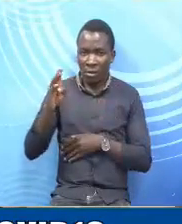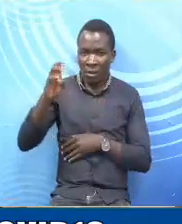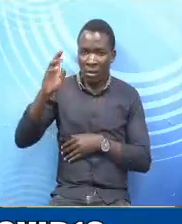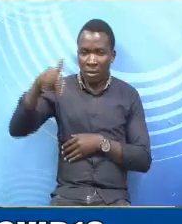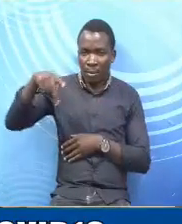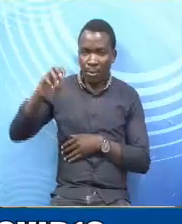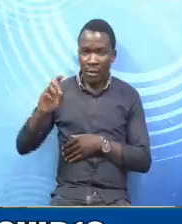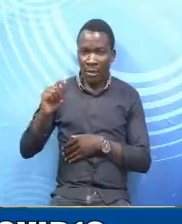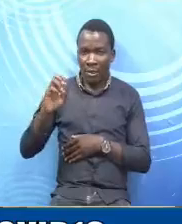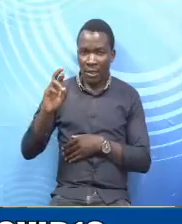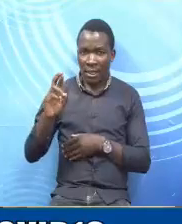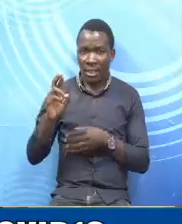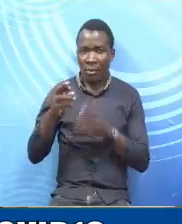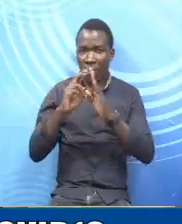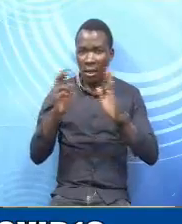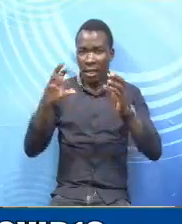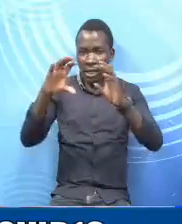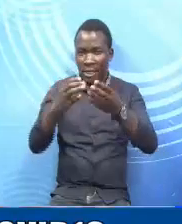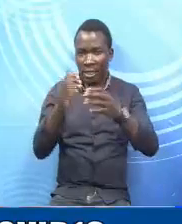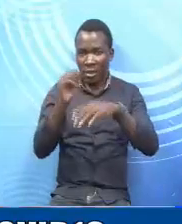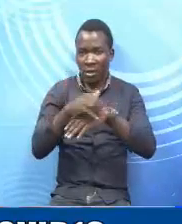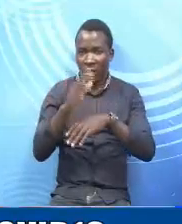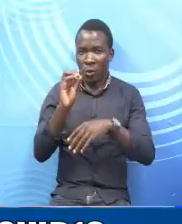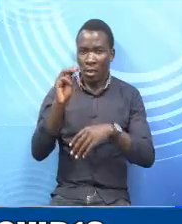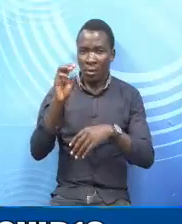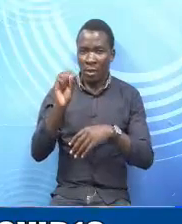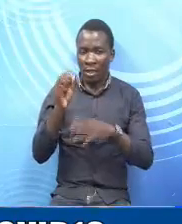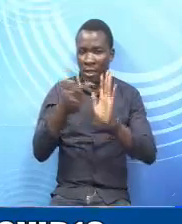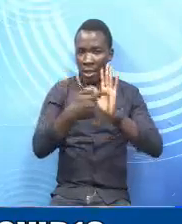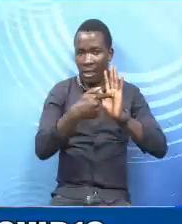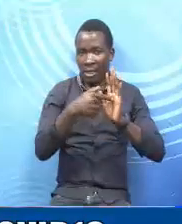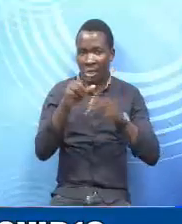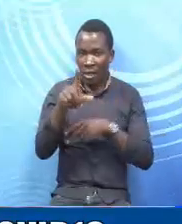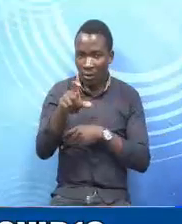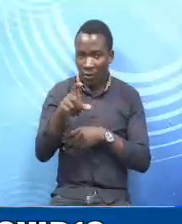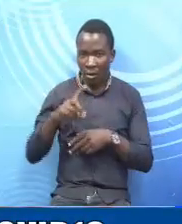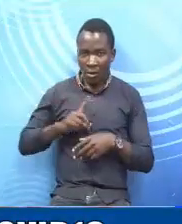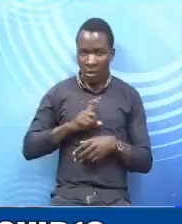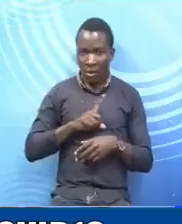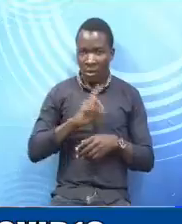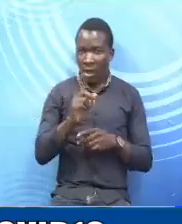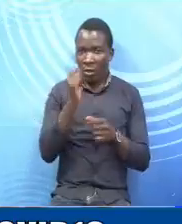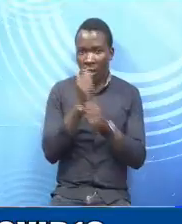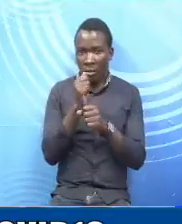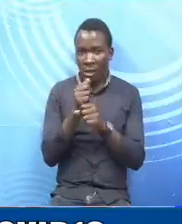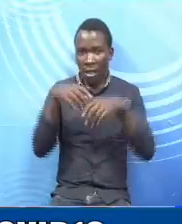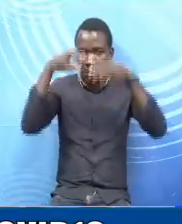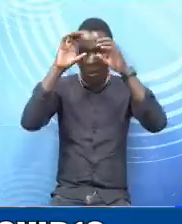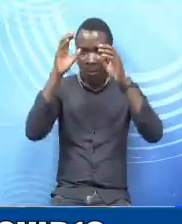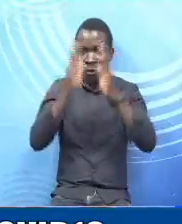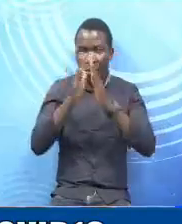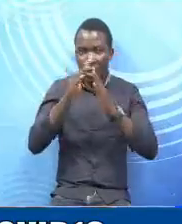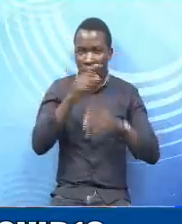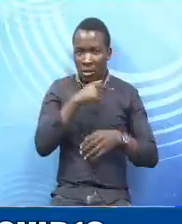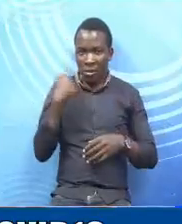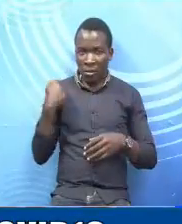tsinda ryoherejwe na OMS yavuze ko ngo iyi virusi itakorewe muri laboratwari yo mu mujyi wa Wuhan nk'uko benshi bagiye babivuga.